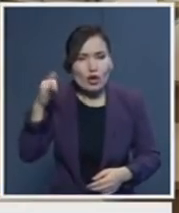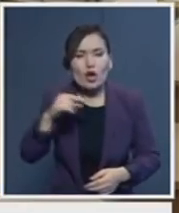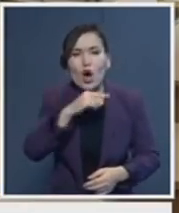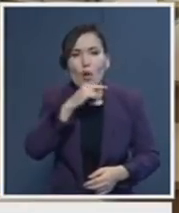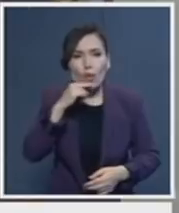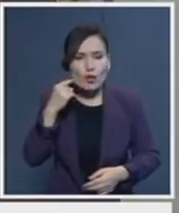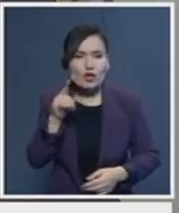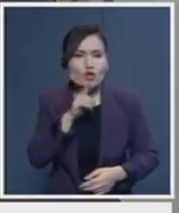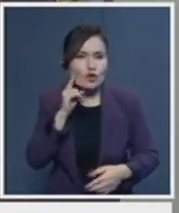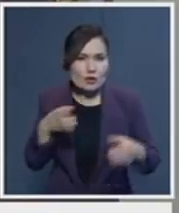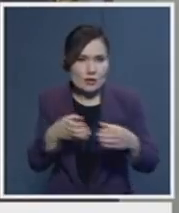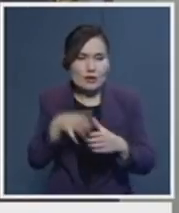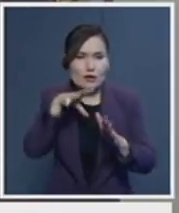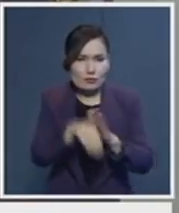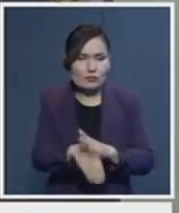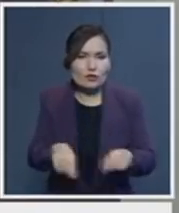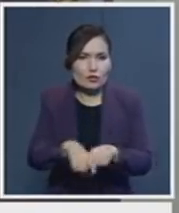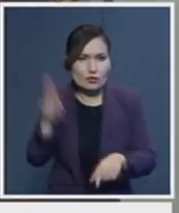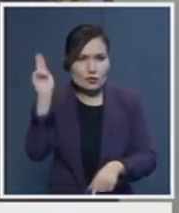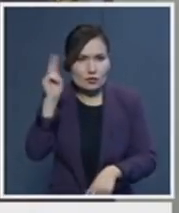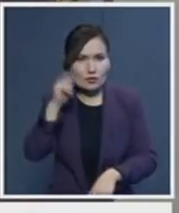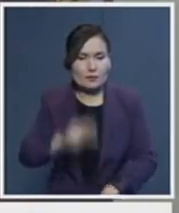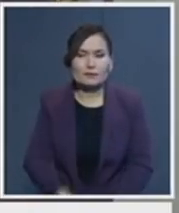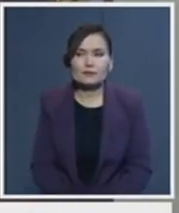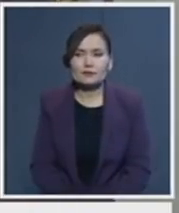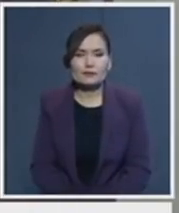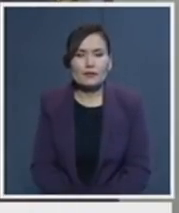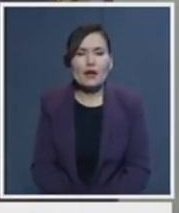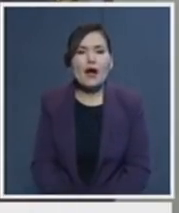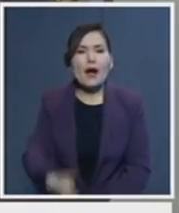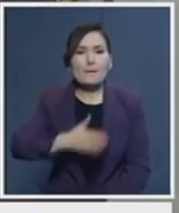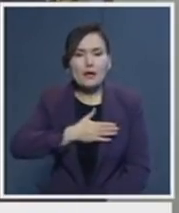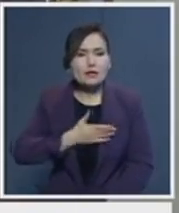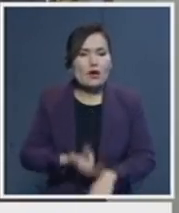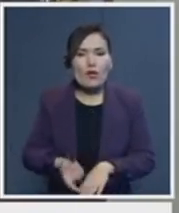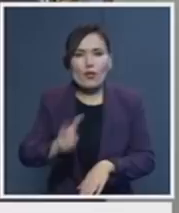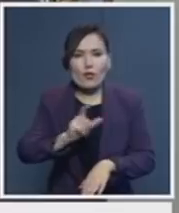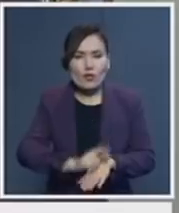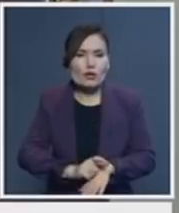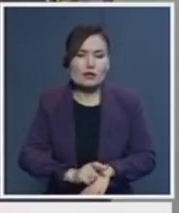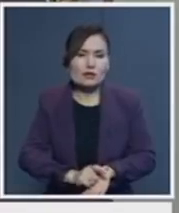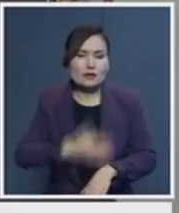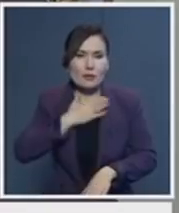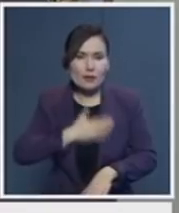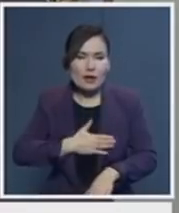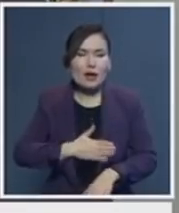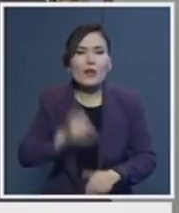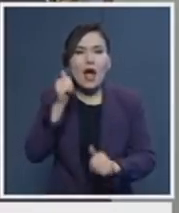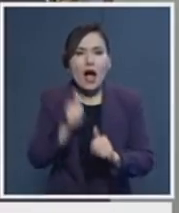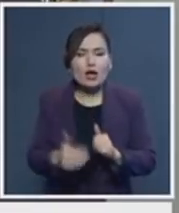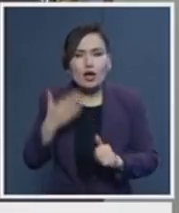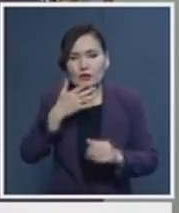орыстар да бар ішінде. Вообще очень нравится, когда люди помнят свою историю. Біз үшін Астрахында тұрып жатқан әр ұлттың мәдениеті мен